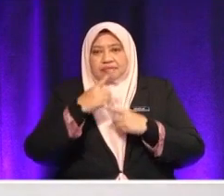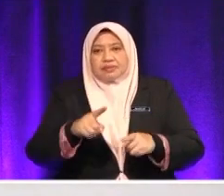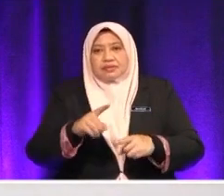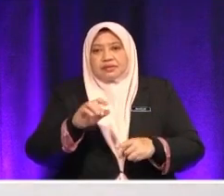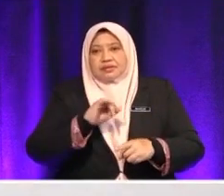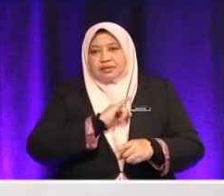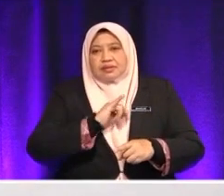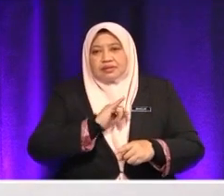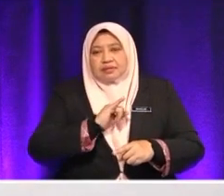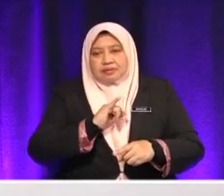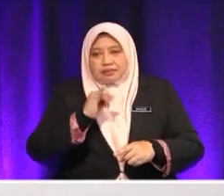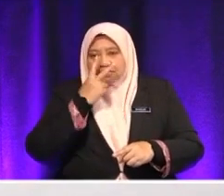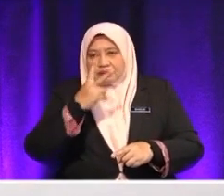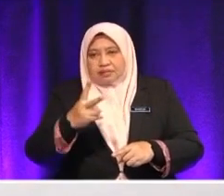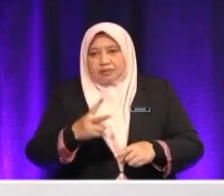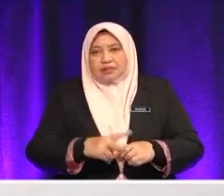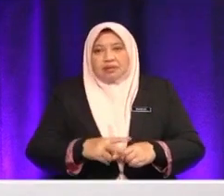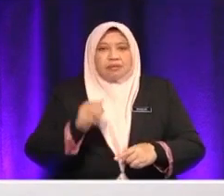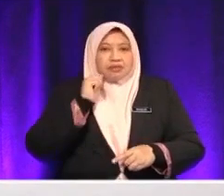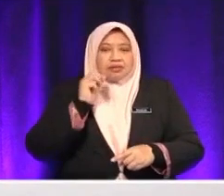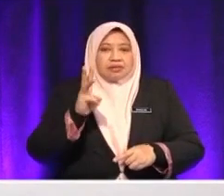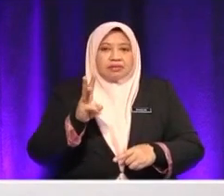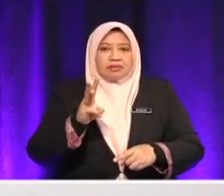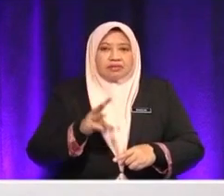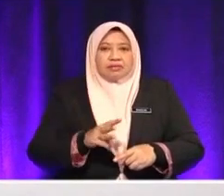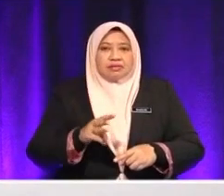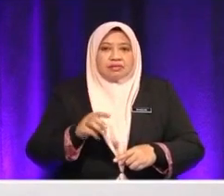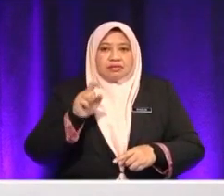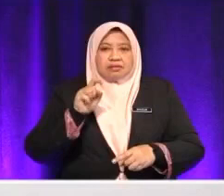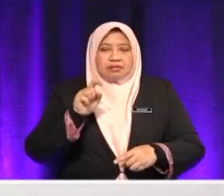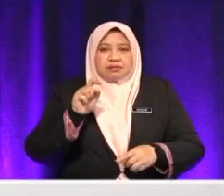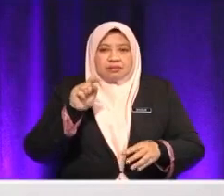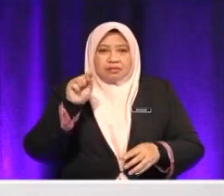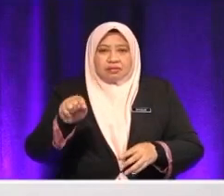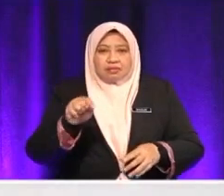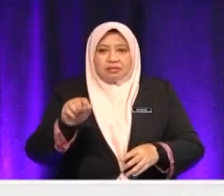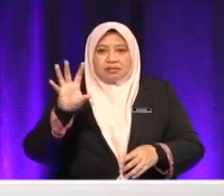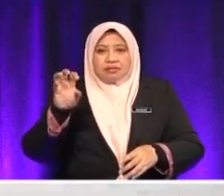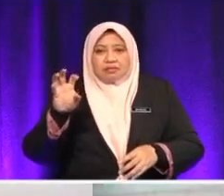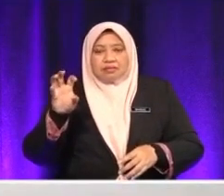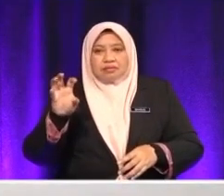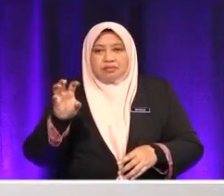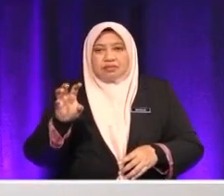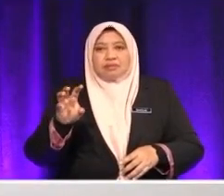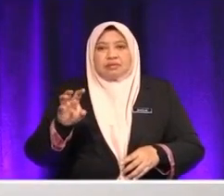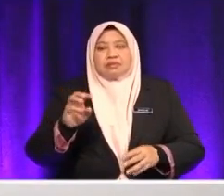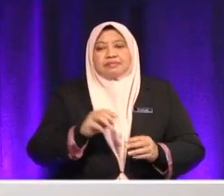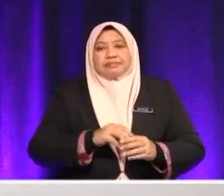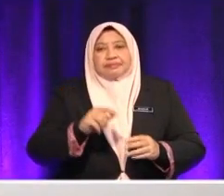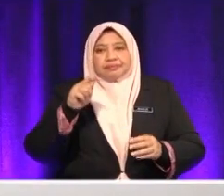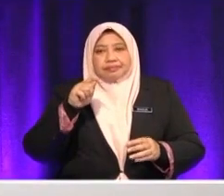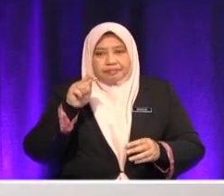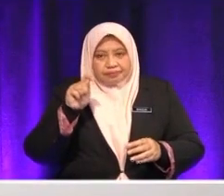saya nampak Oh saya nampak khawatib kita nampak titik minimum khawatib adalah 50 titik maksimalnya